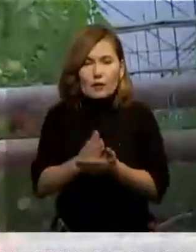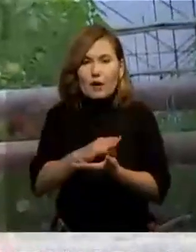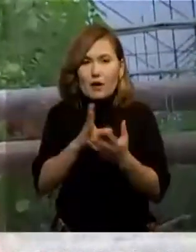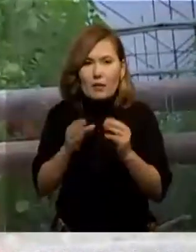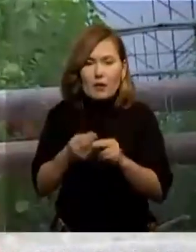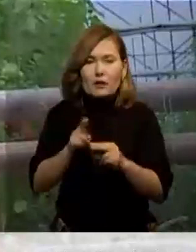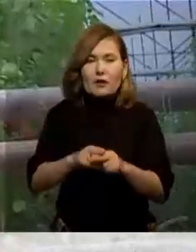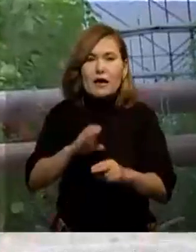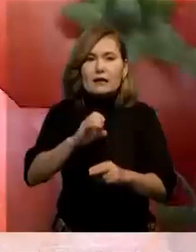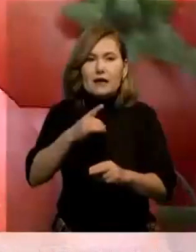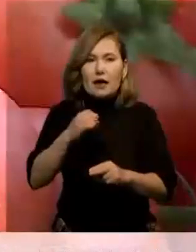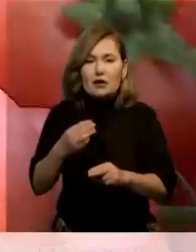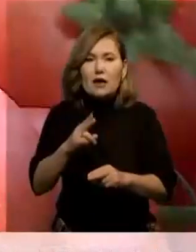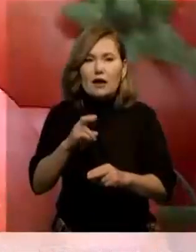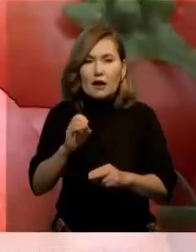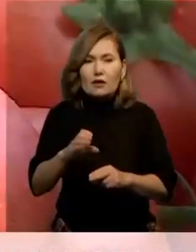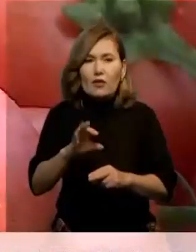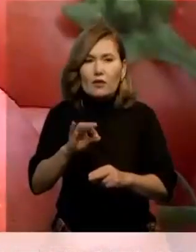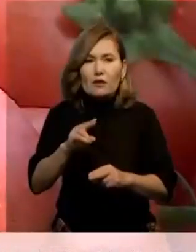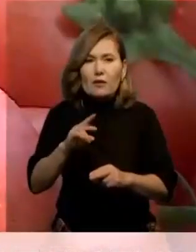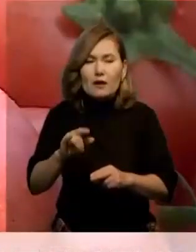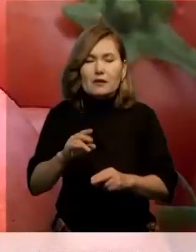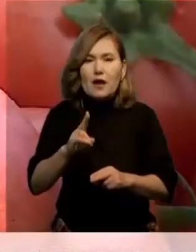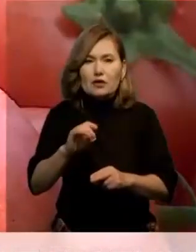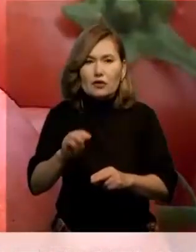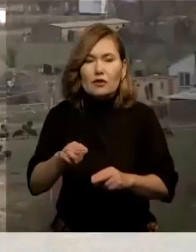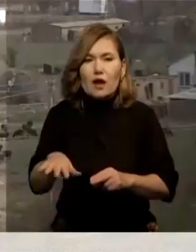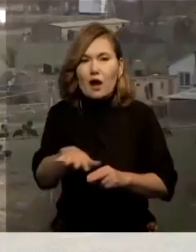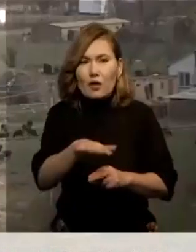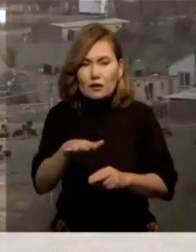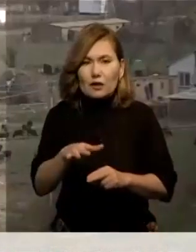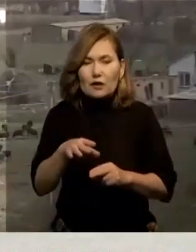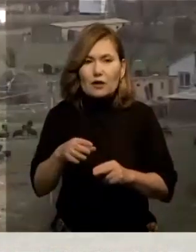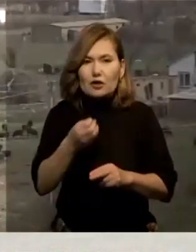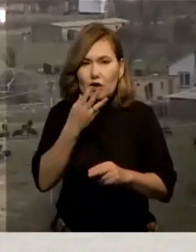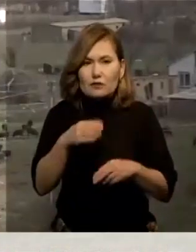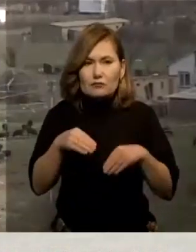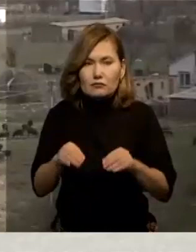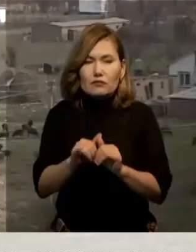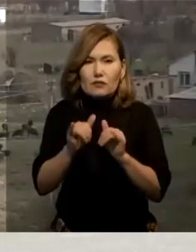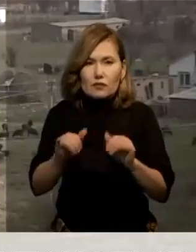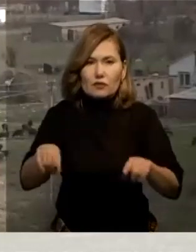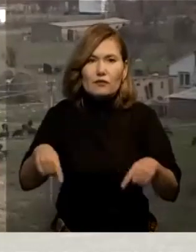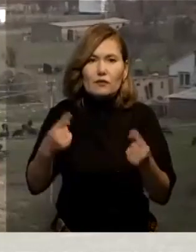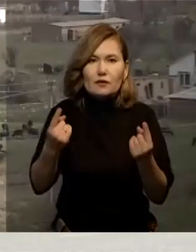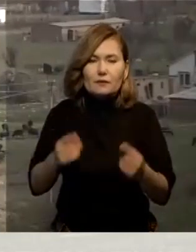басым бөлігі Қарағаш, Келес, Ордабасы және Қазығырт аудандарының үлесінде. Жандос Жұмабек, Ерболат Әбіш, хабар 24, Түркістан облысы.